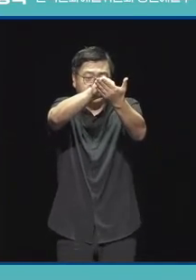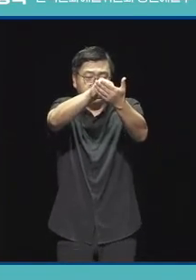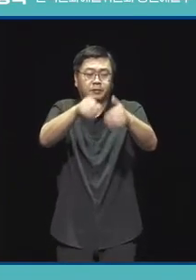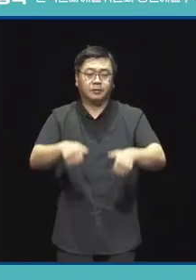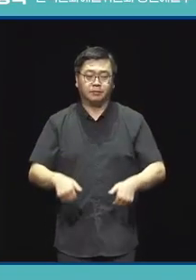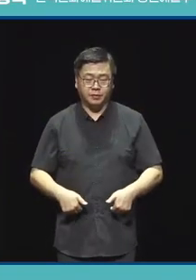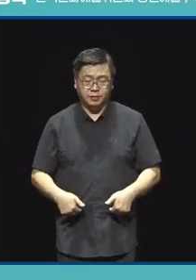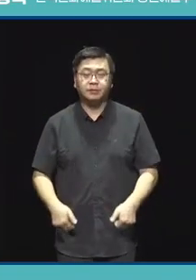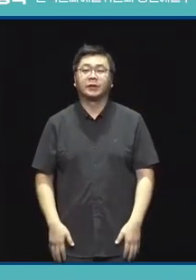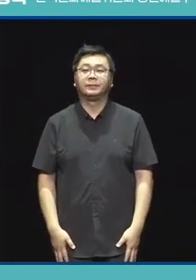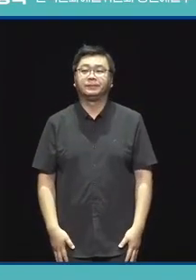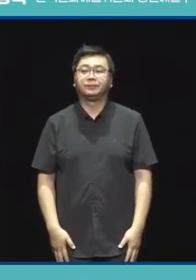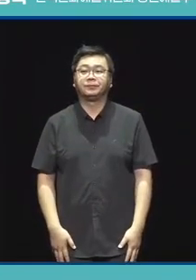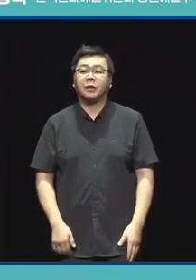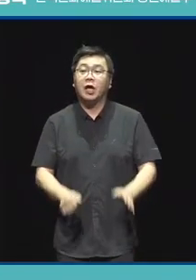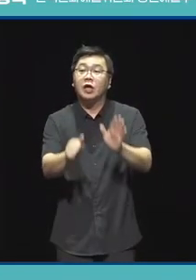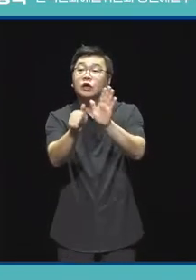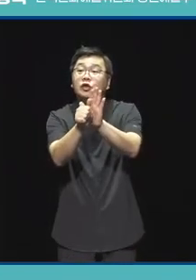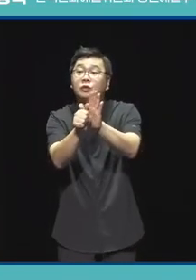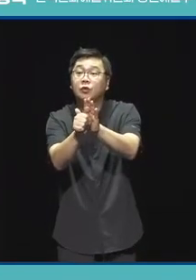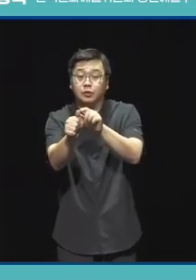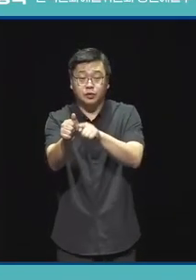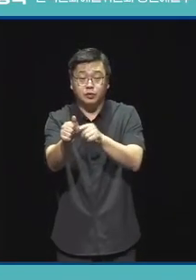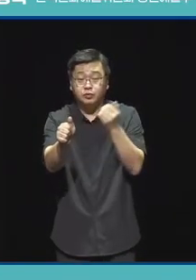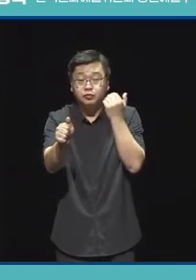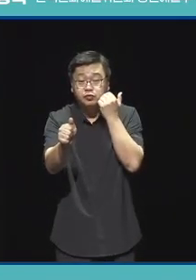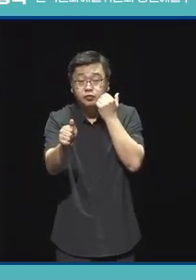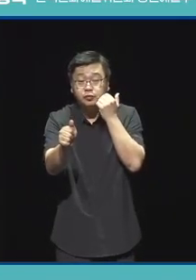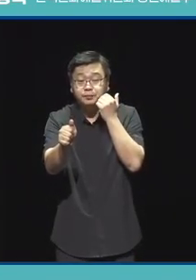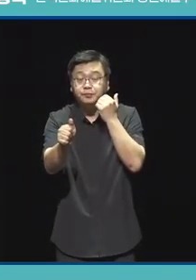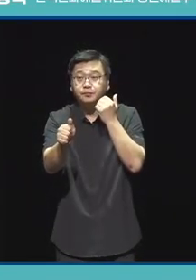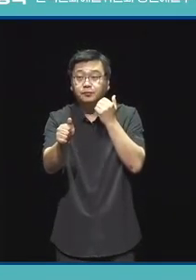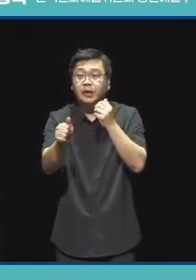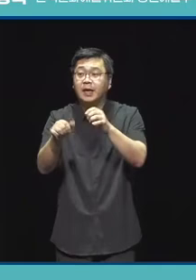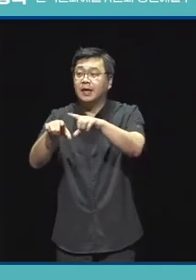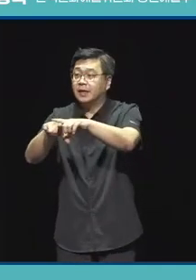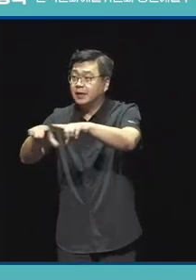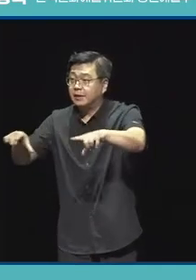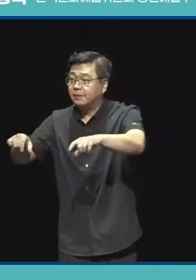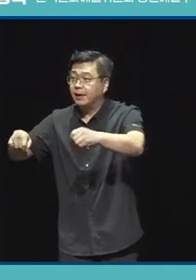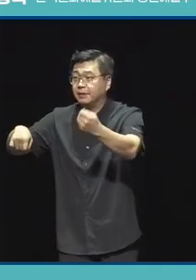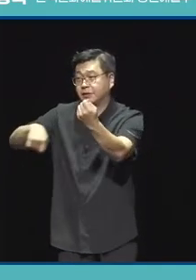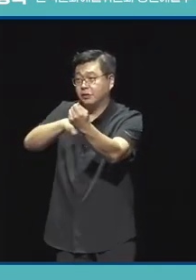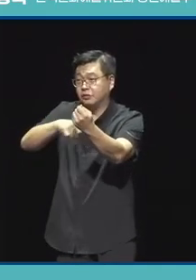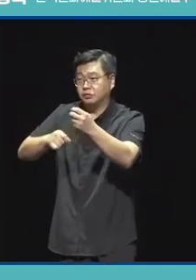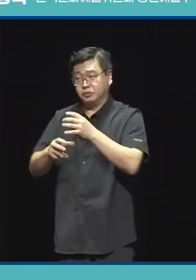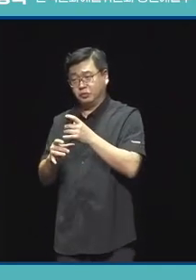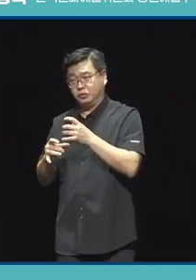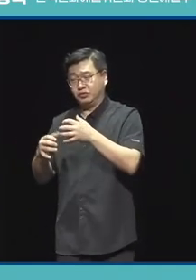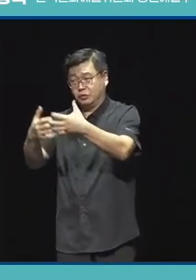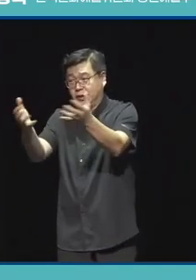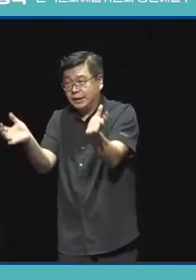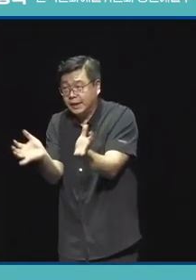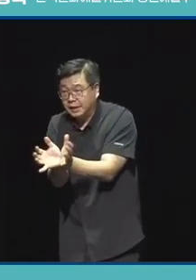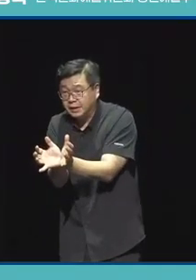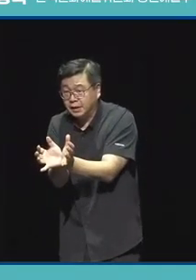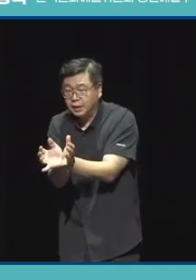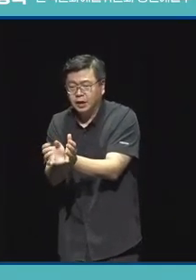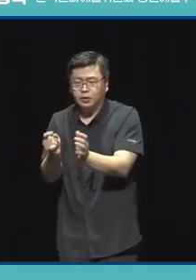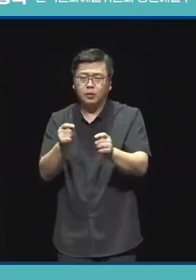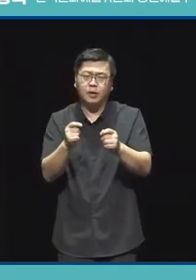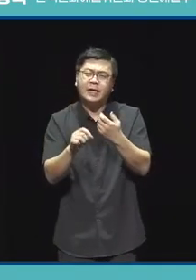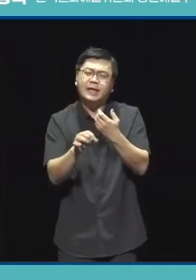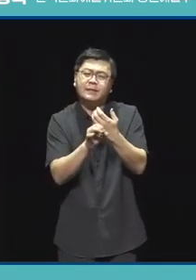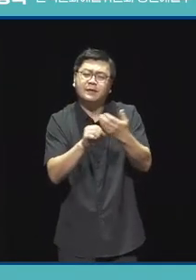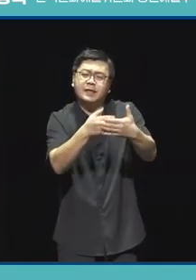네 지원의 대상은 아까 말씀 좀 전에 말씀드린 바와 같이 민간 연주단체 또는 프로젝트 방식대로 구성된